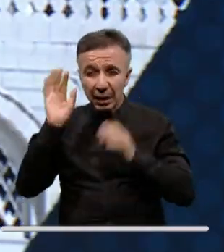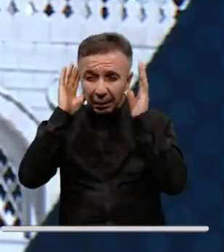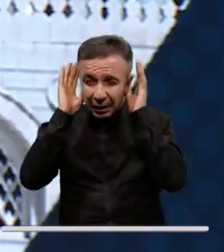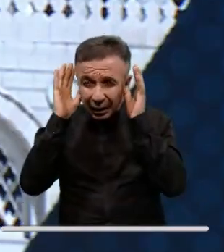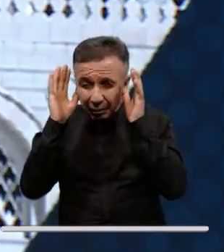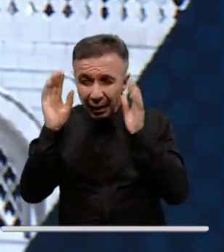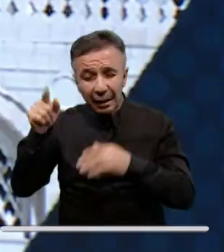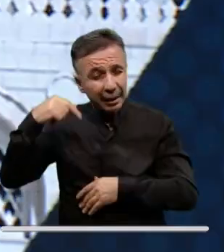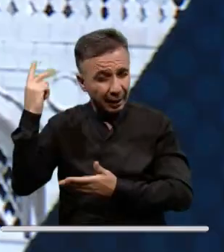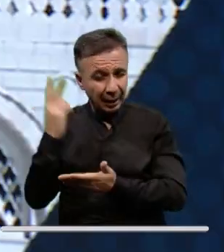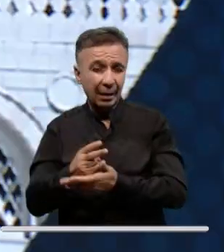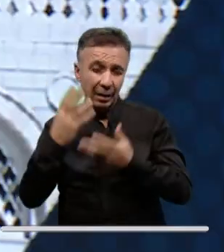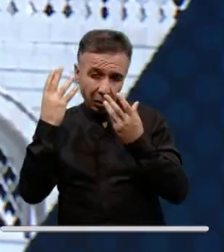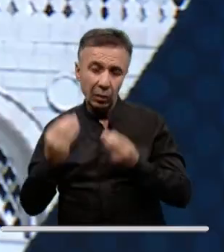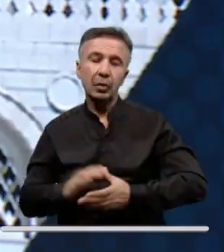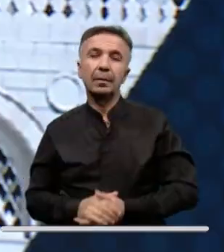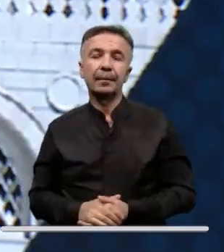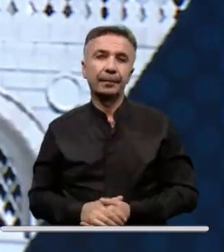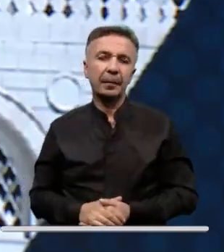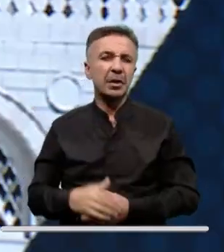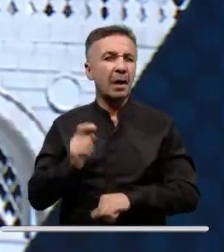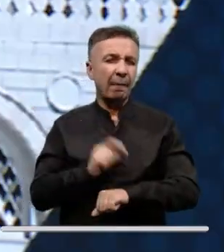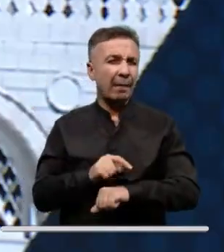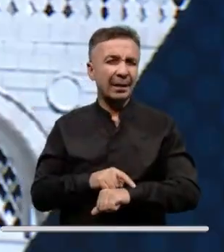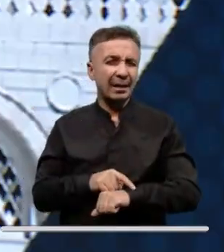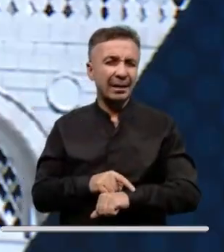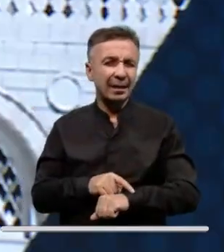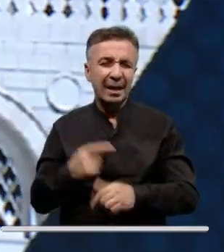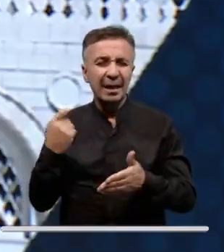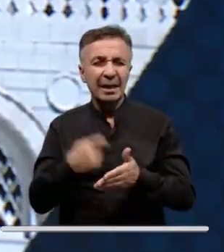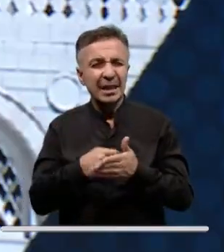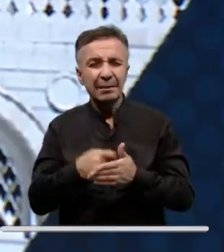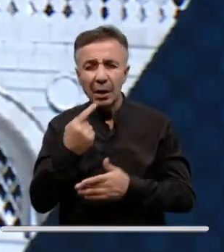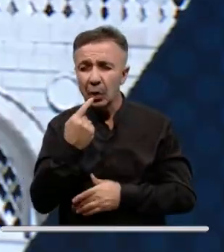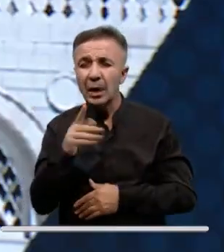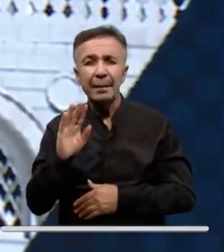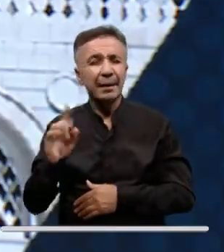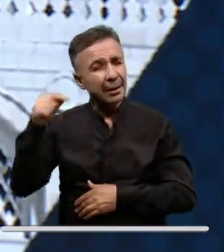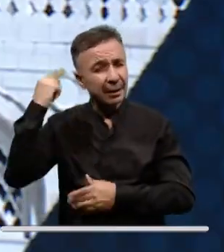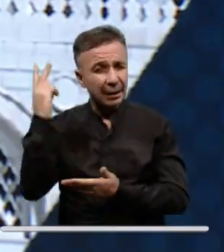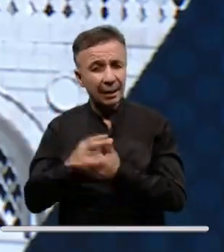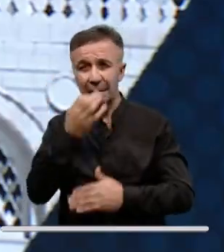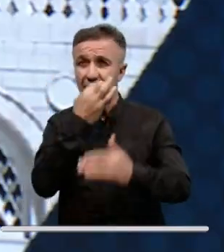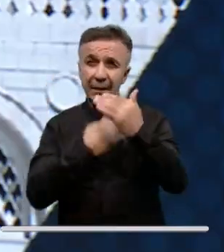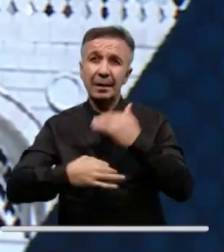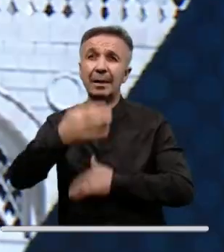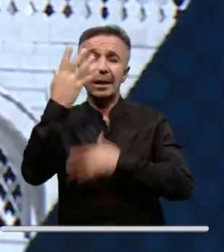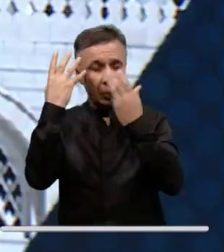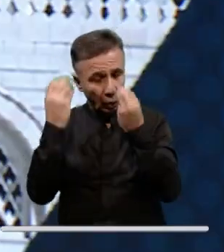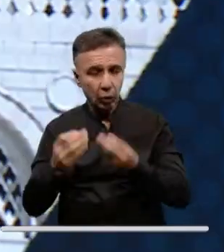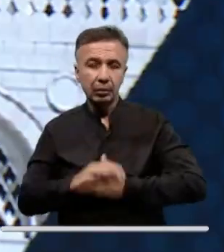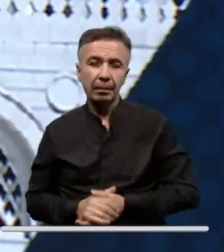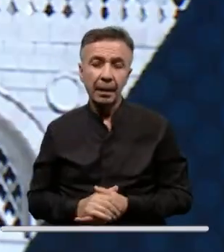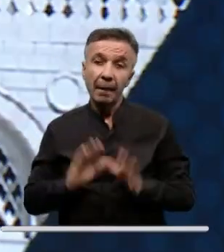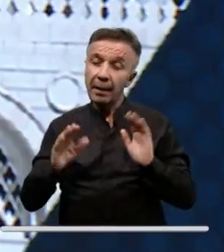edebiliriz Ama bu y hiç vaktin ismini vermeden değil mioc Yok hiç vaktin ismini verm vermeden de niyet edebiliriz Fakat